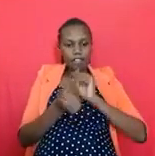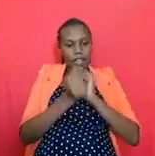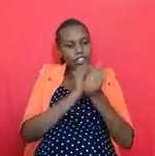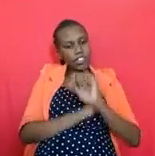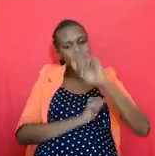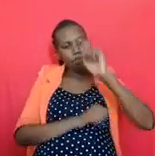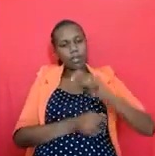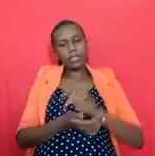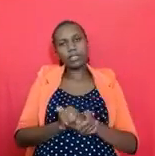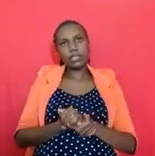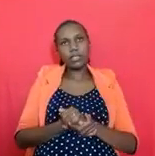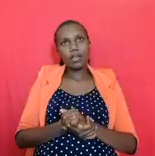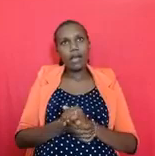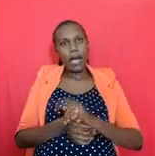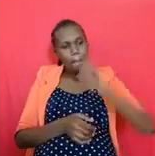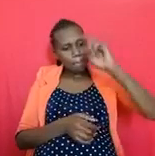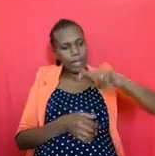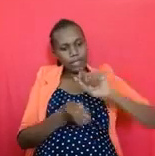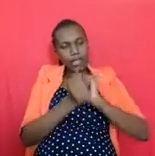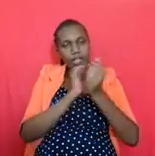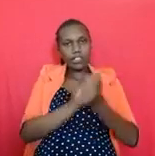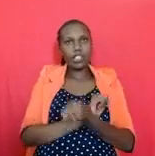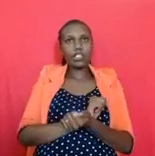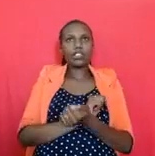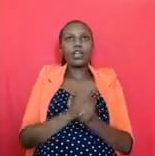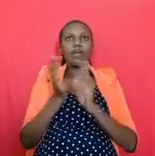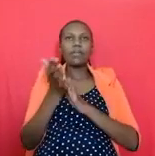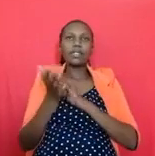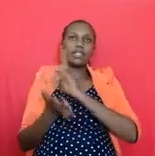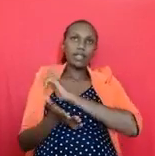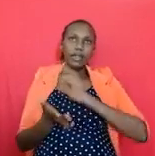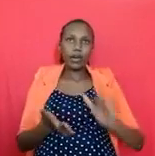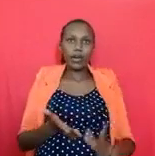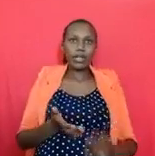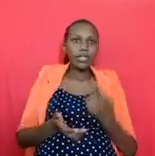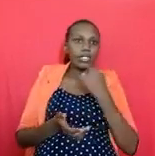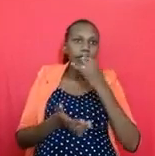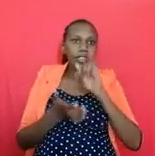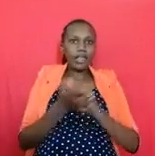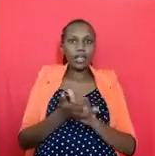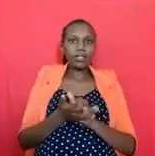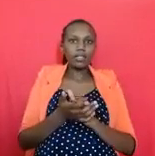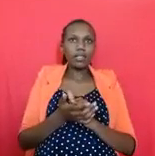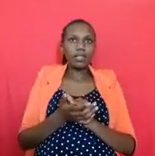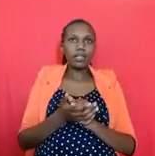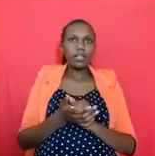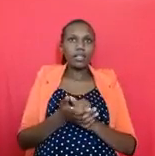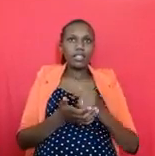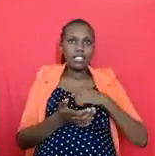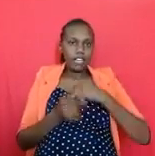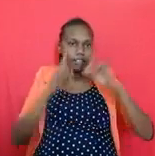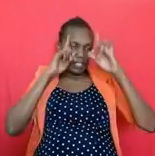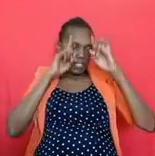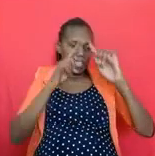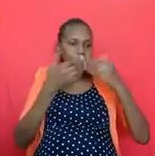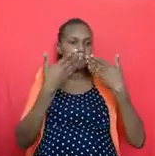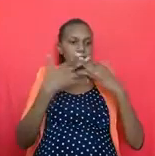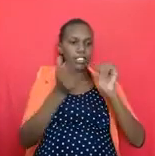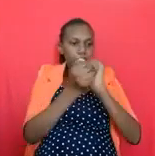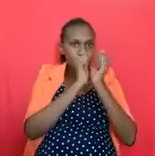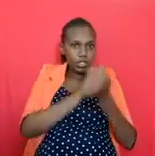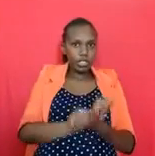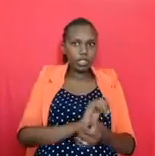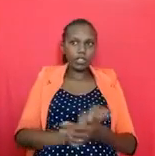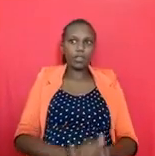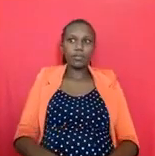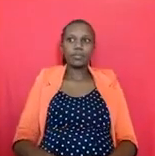ngugaruruka no ngaruruke Bwana Yesu asifiwe ta mwira tondu wina maski umwira niä ni nduite matua ma kugaruruka